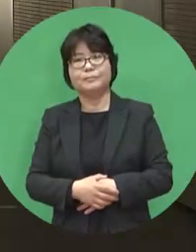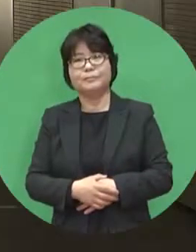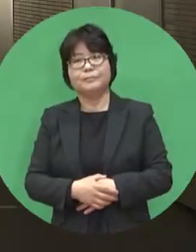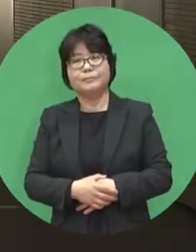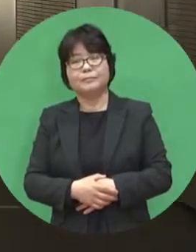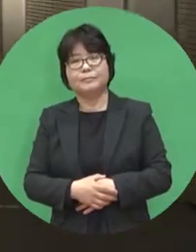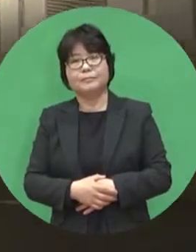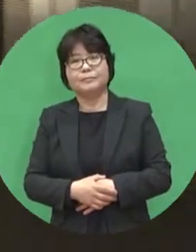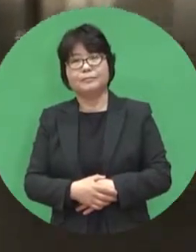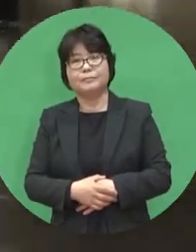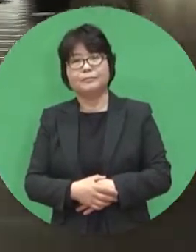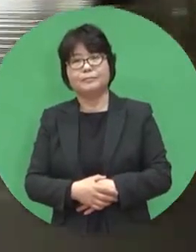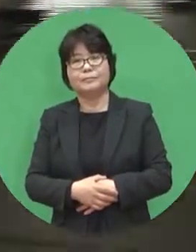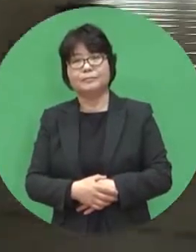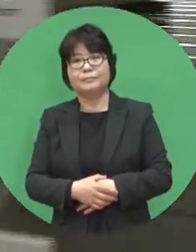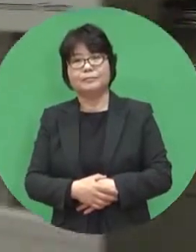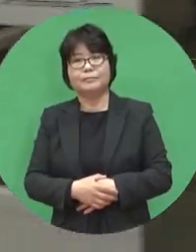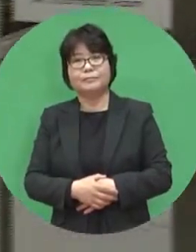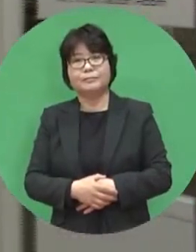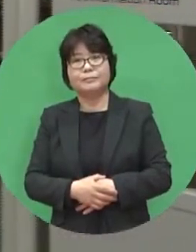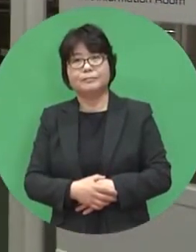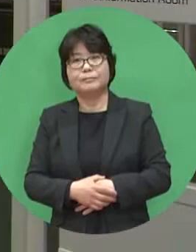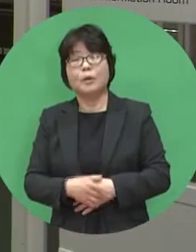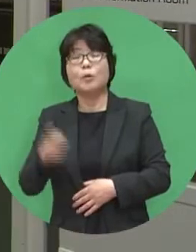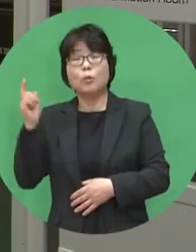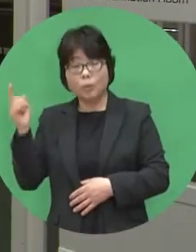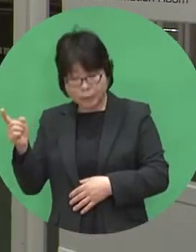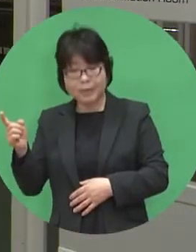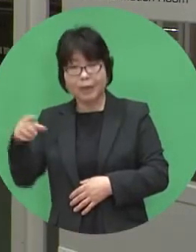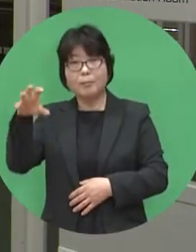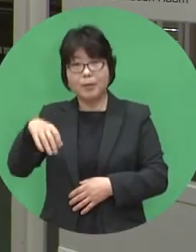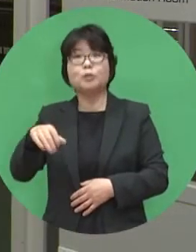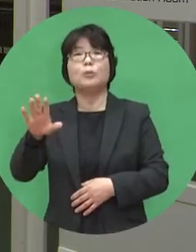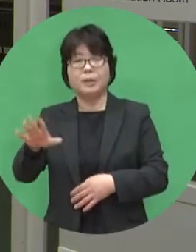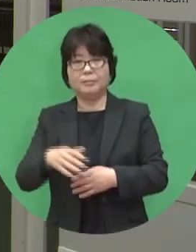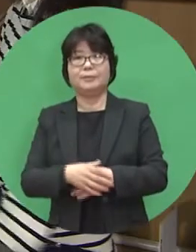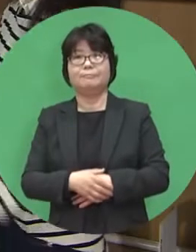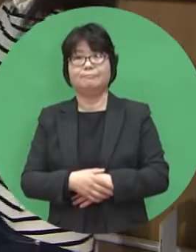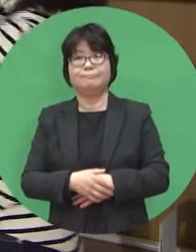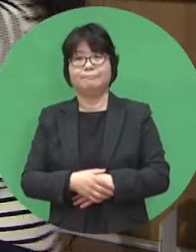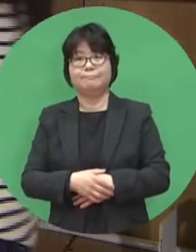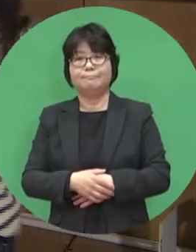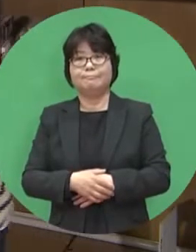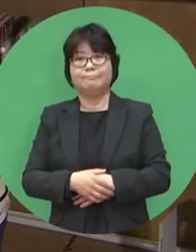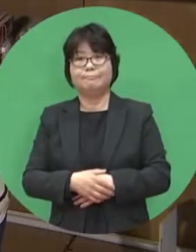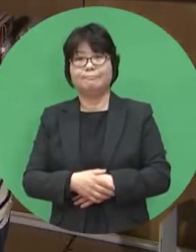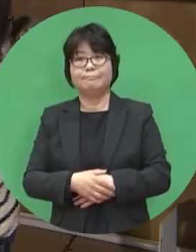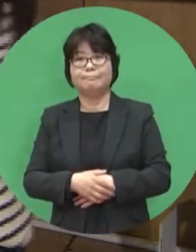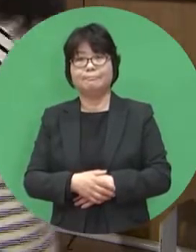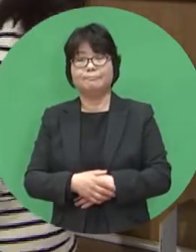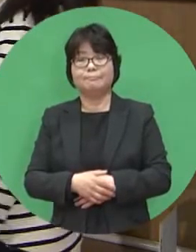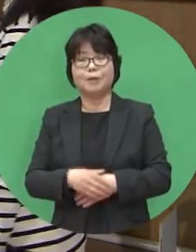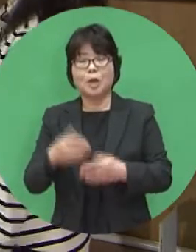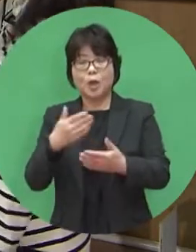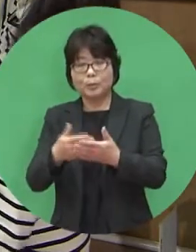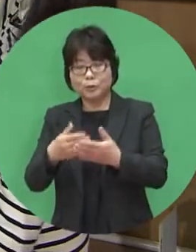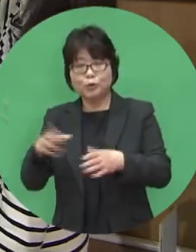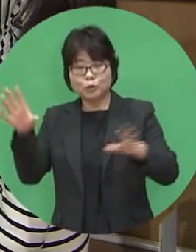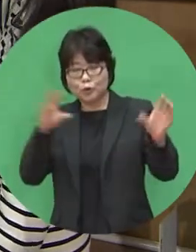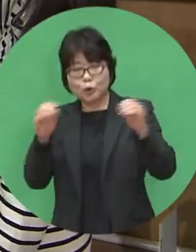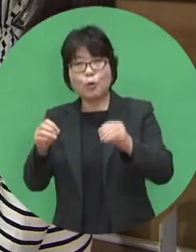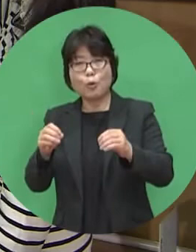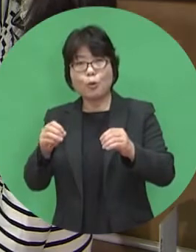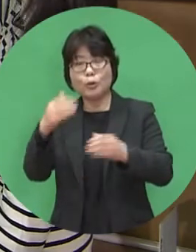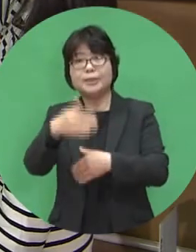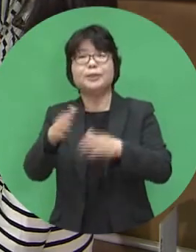こんな部屋もあります。 美術情報室で気